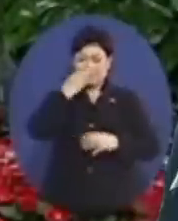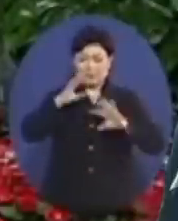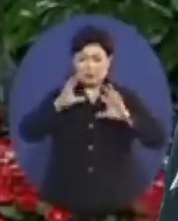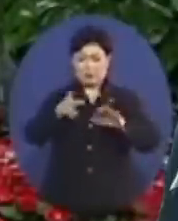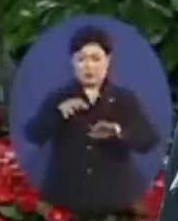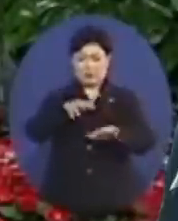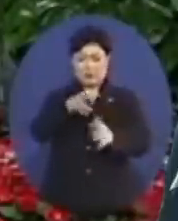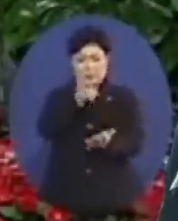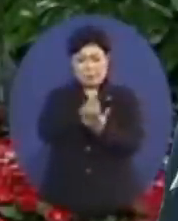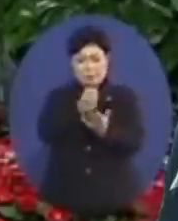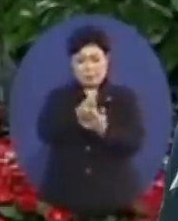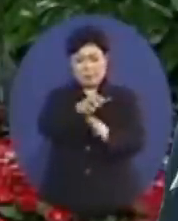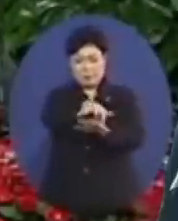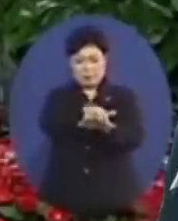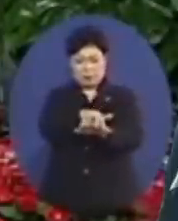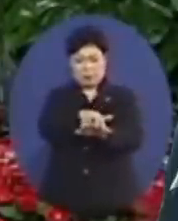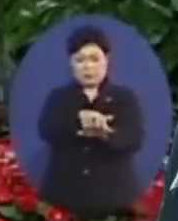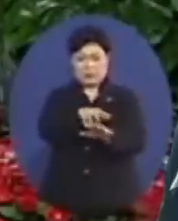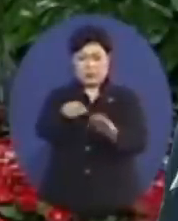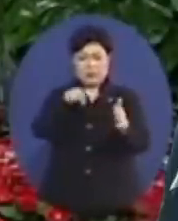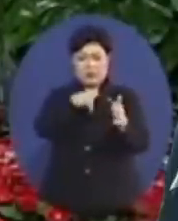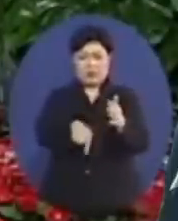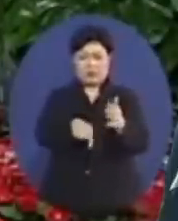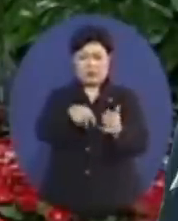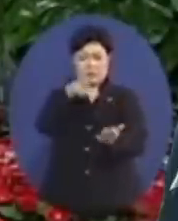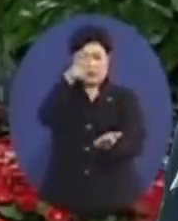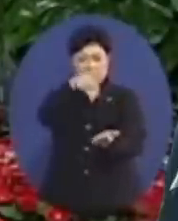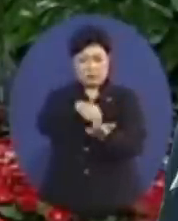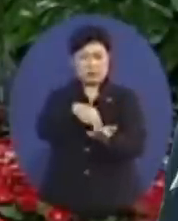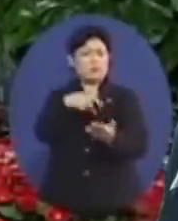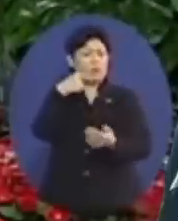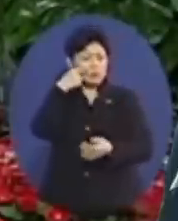그는 쓸 곳이 없었습니다. 엄격한